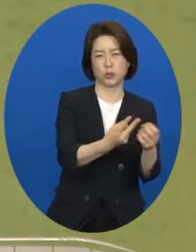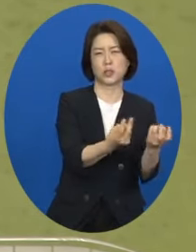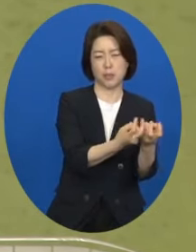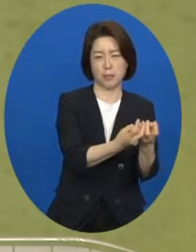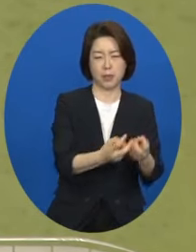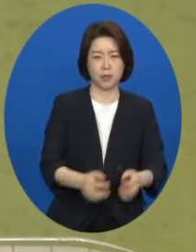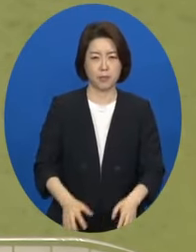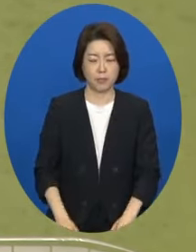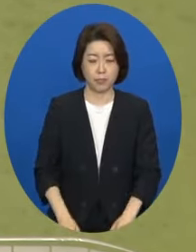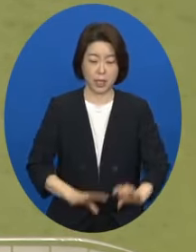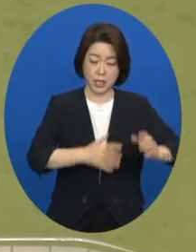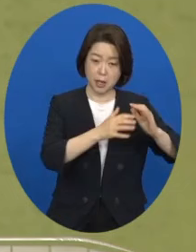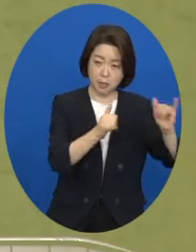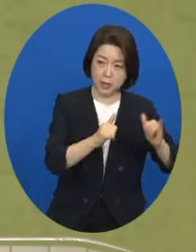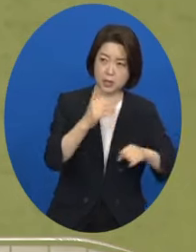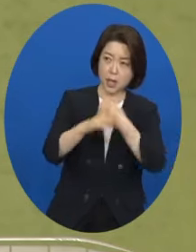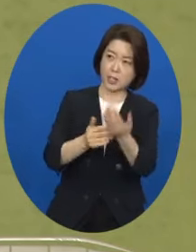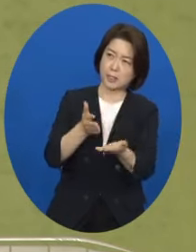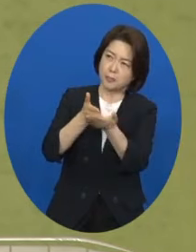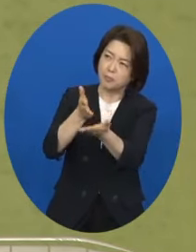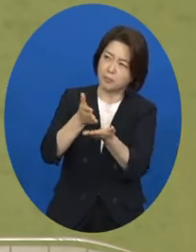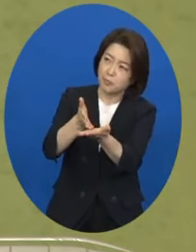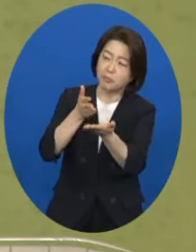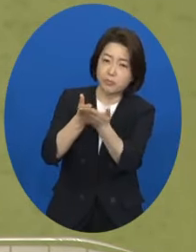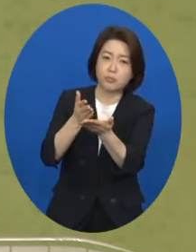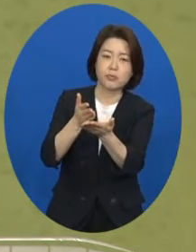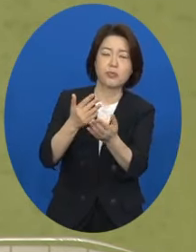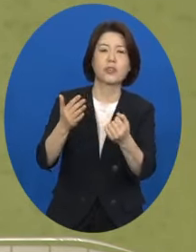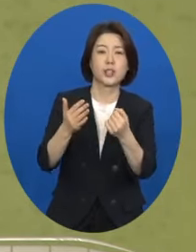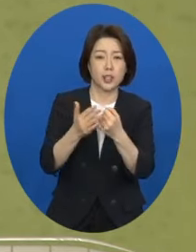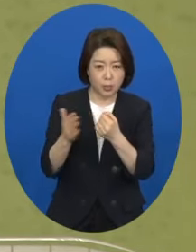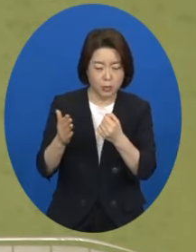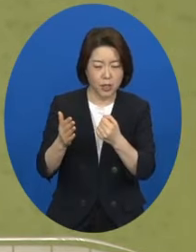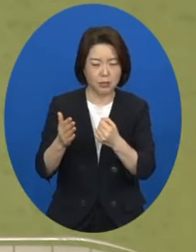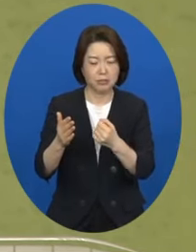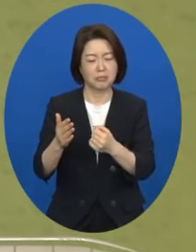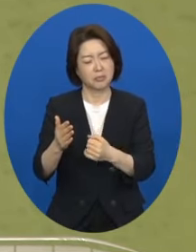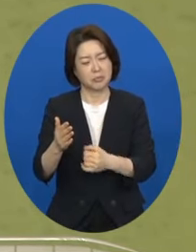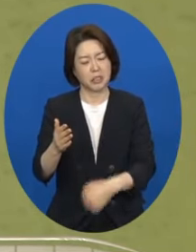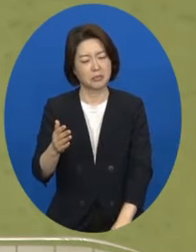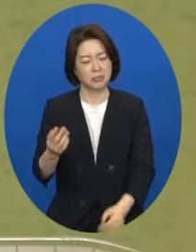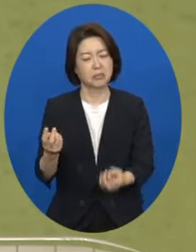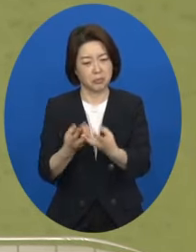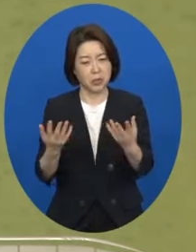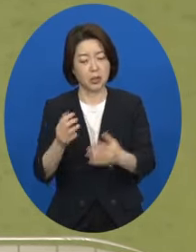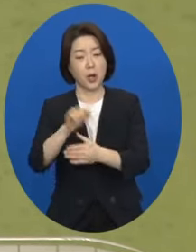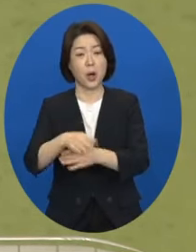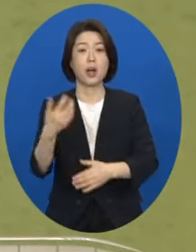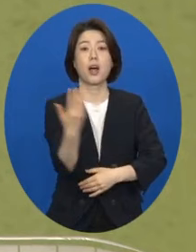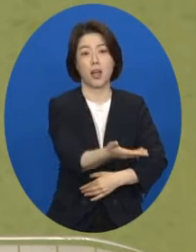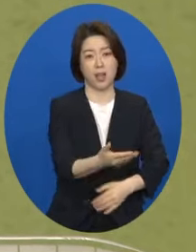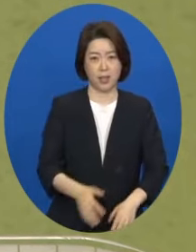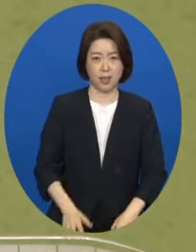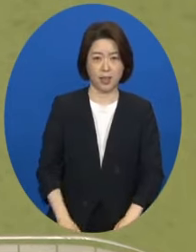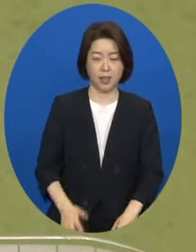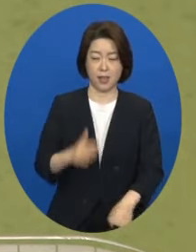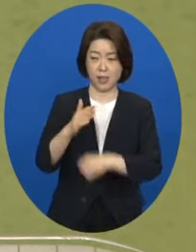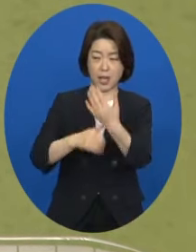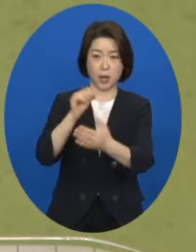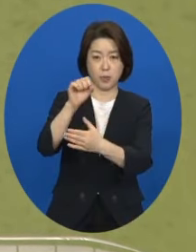하나님께 요구하고 요청하고 자꾸 하니까 하나님이 허락하신 것뿐입니다. 여러분 하나님의